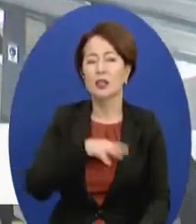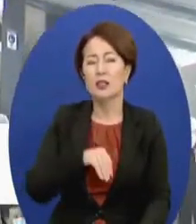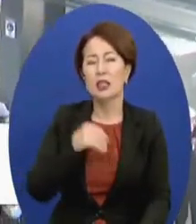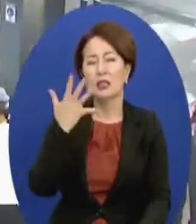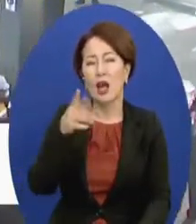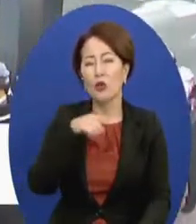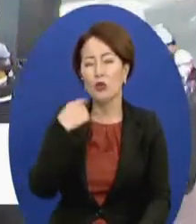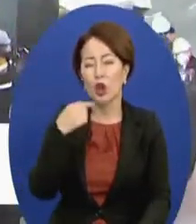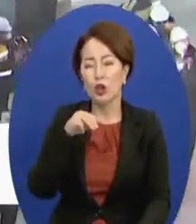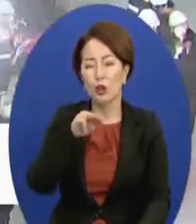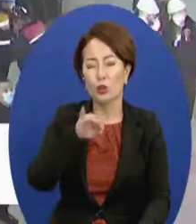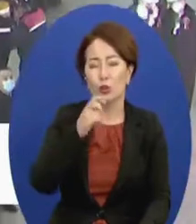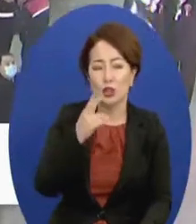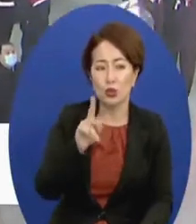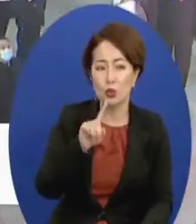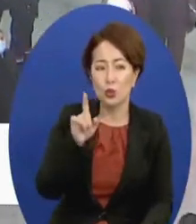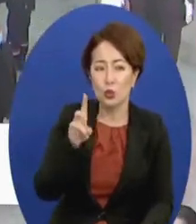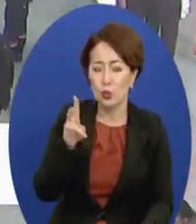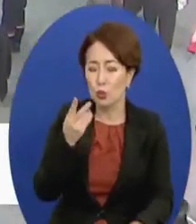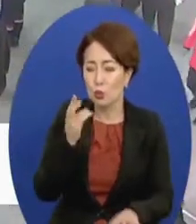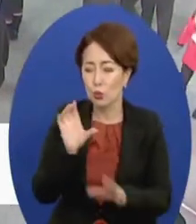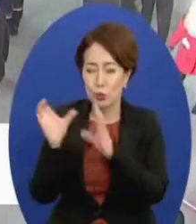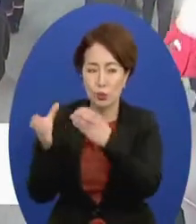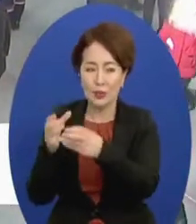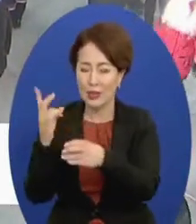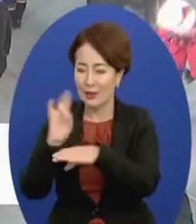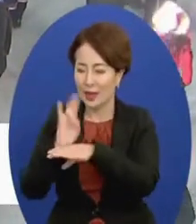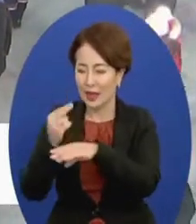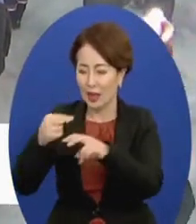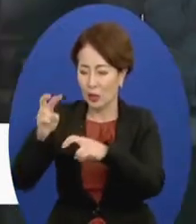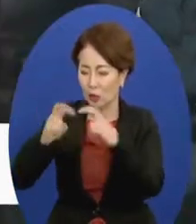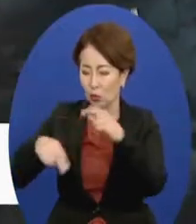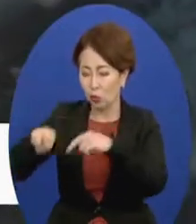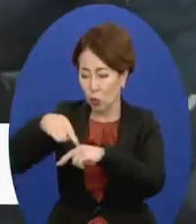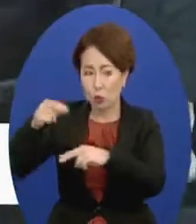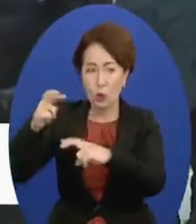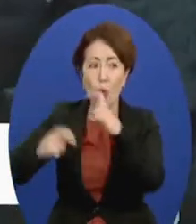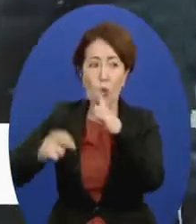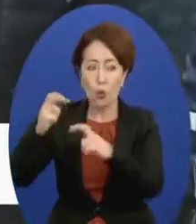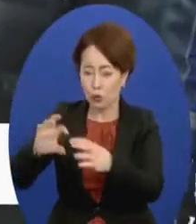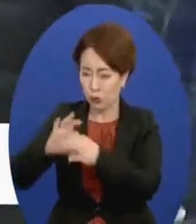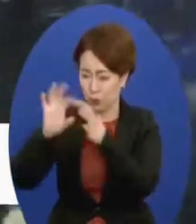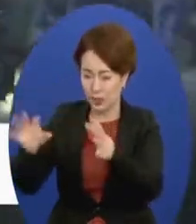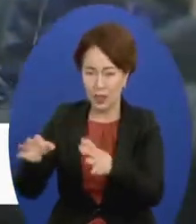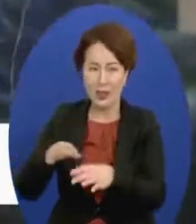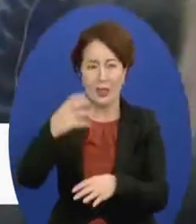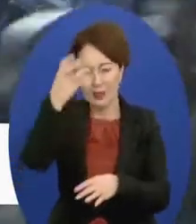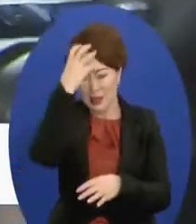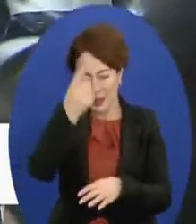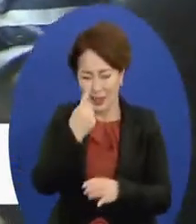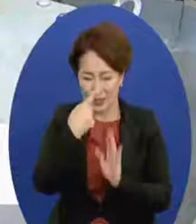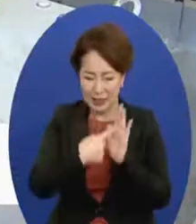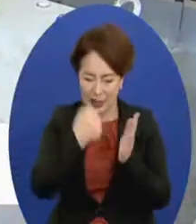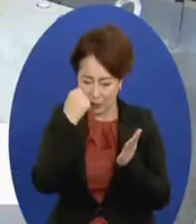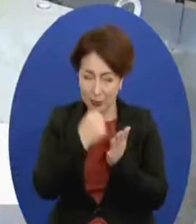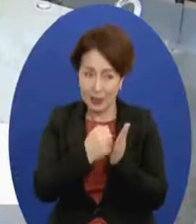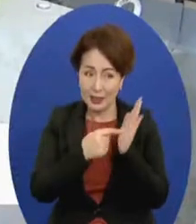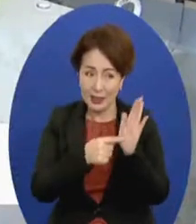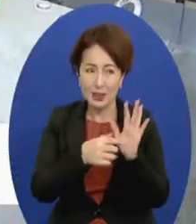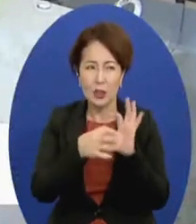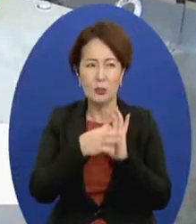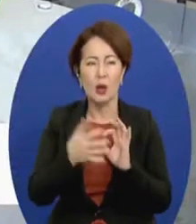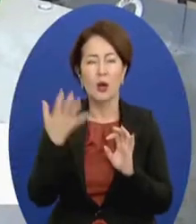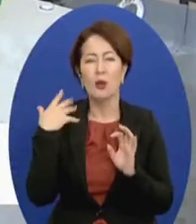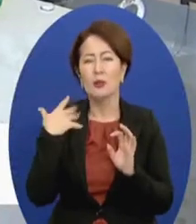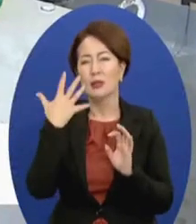Тавтлага төлж компанийн зүүн бүсдэх буюу налайх дүүрэгдэх үйлдвэр өнөөдөр ашиглалтанд орлоо. Засгийн газрын 1-р сард баталсан тогтоолын дагуу өнгөрөх 5-р сард